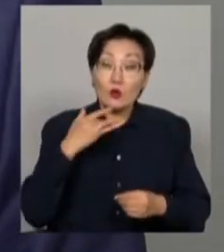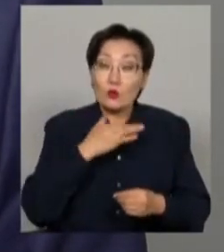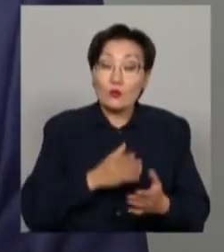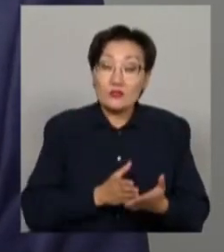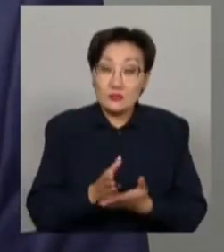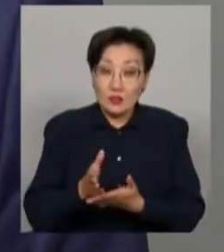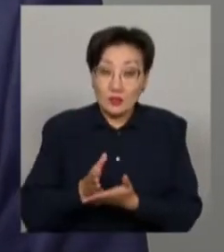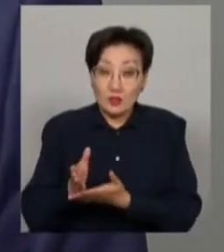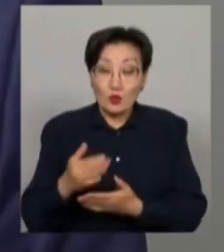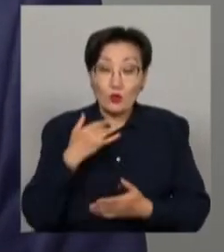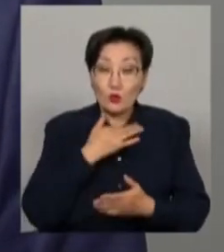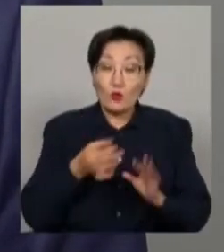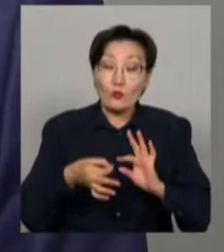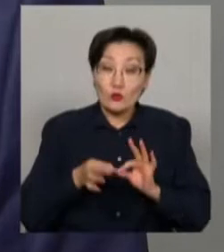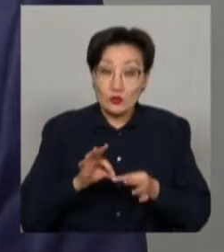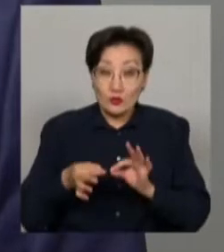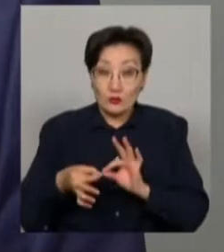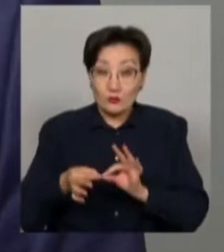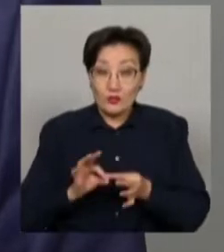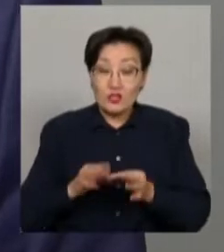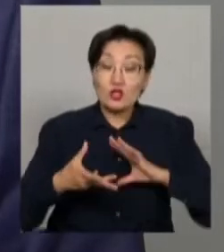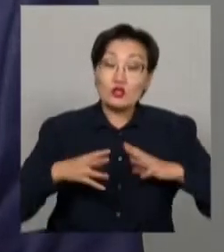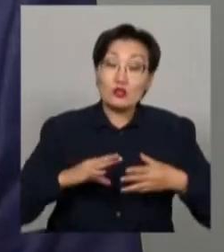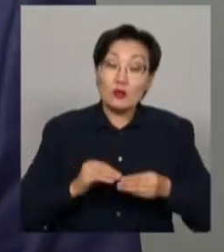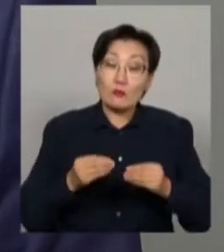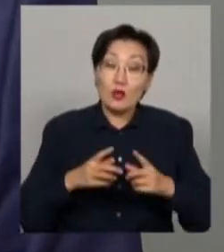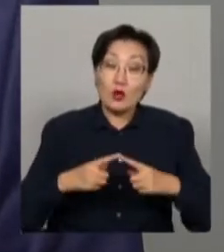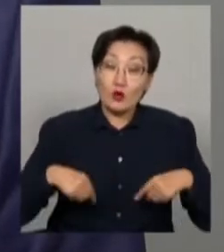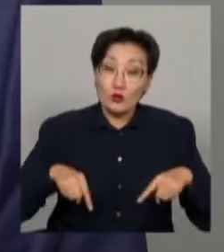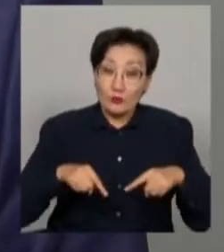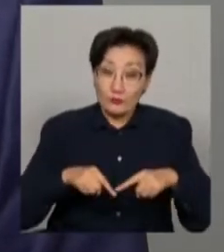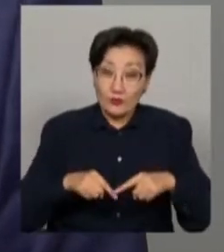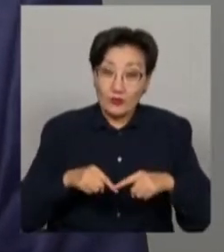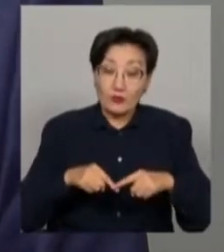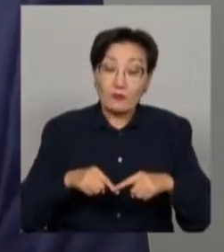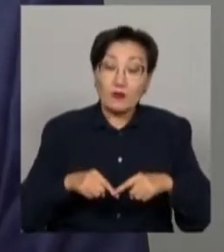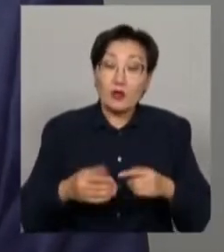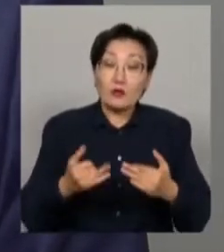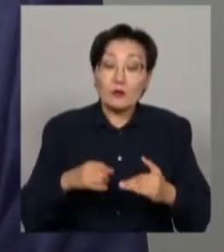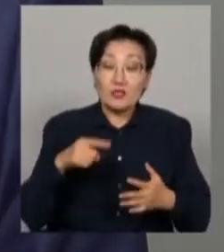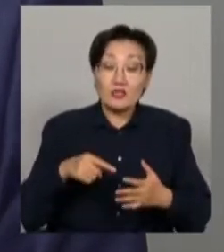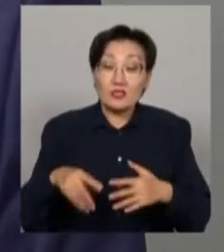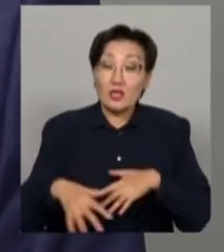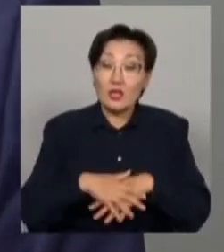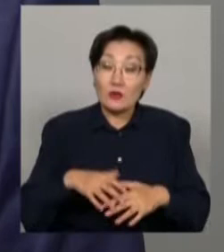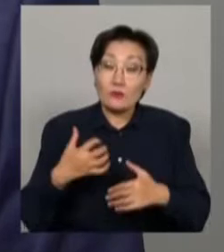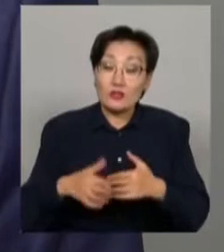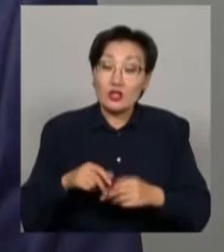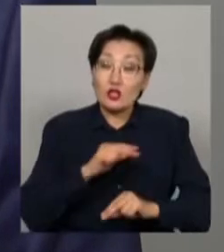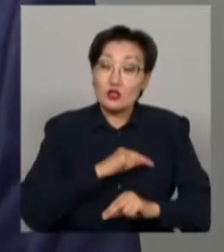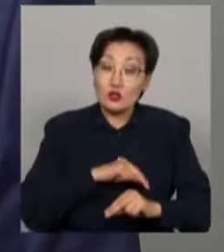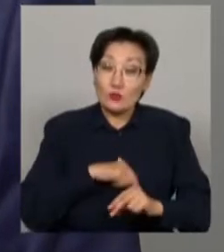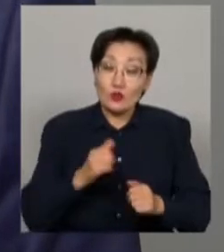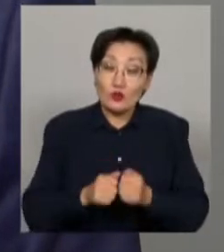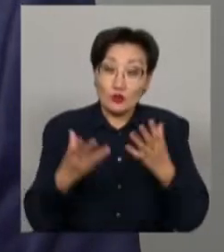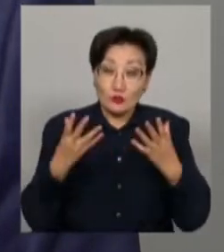салалы, көп күрделі жалпы ұйымның бірі. Біз қала арасында жұмысты күннен